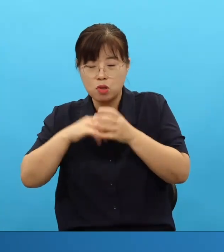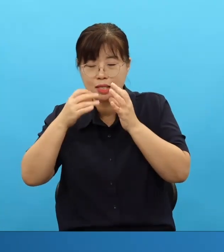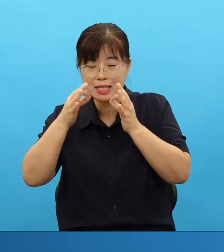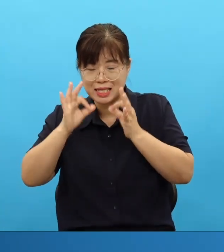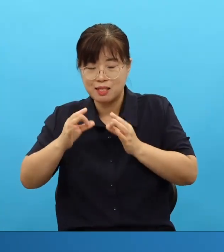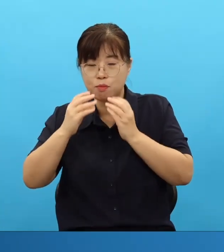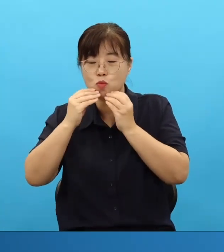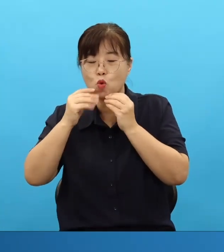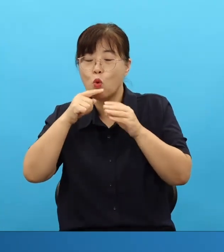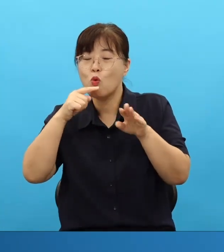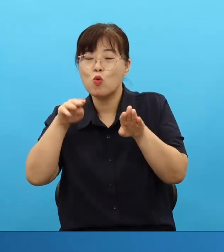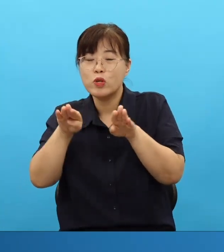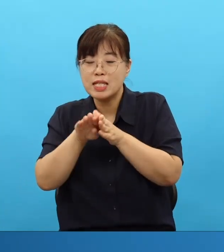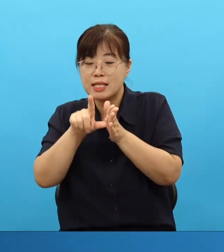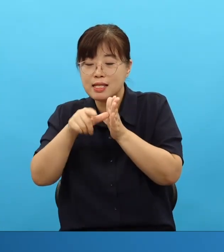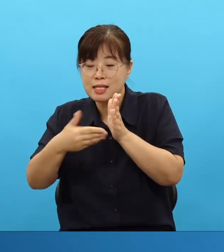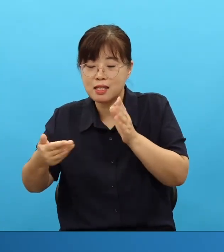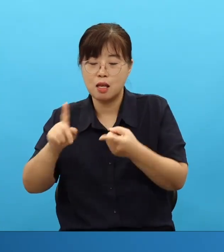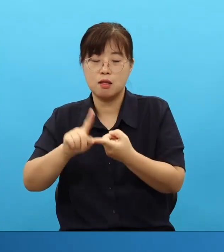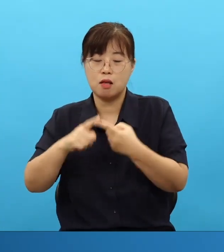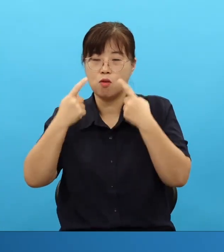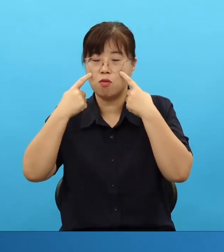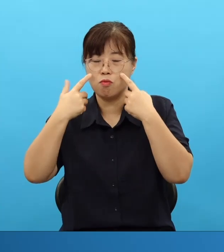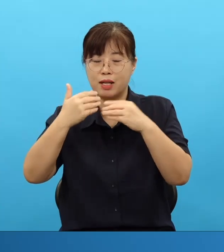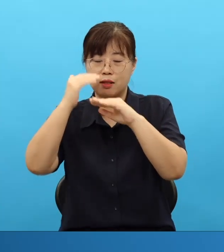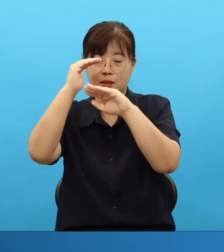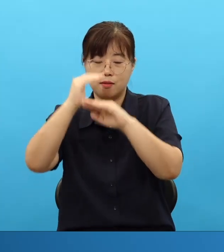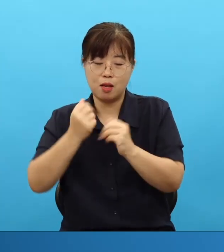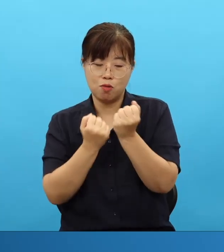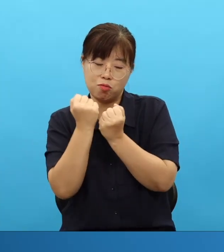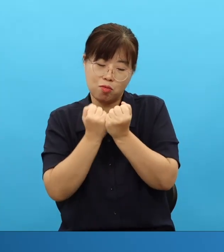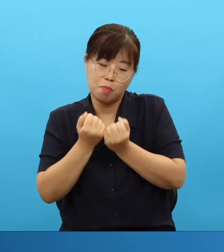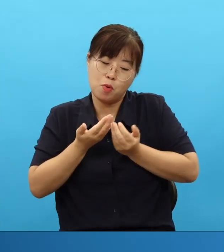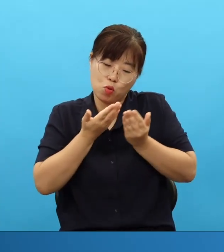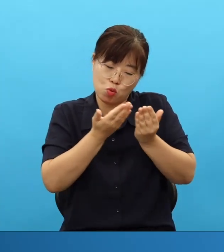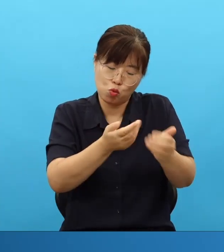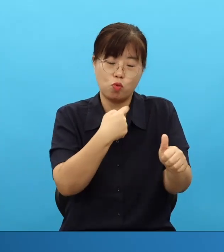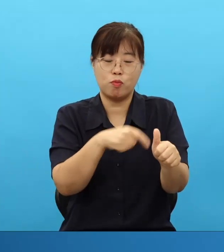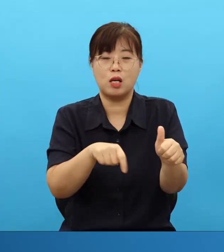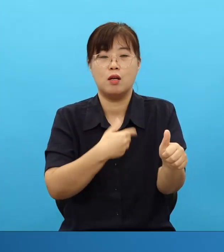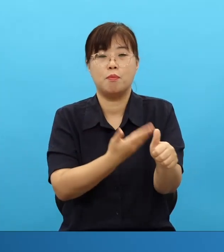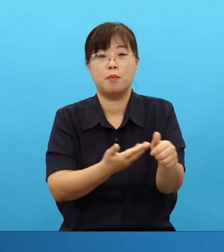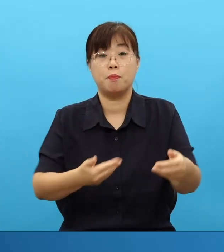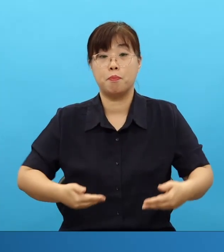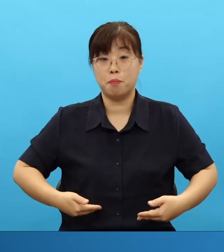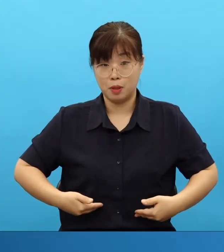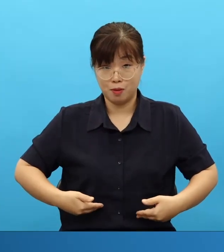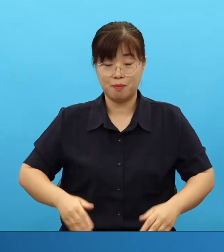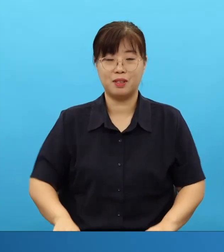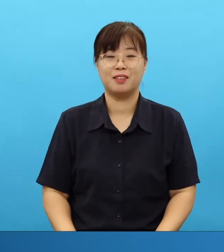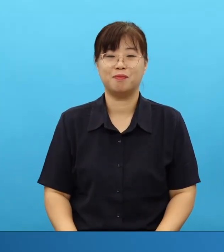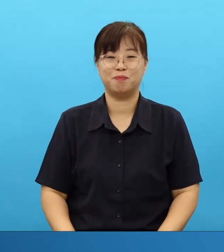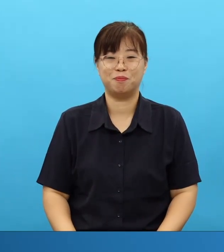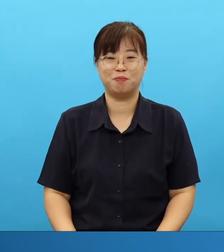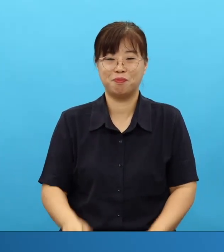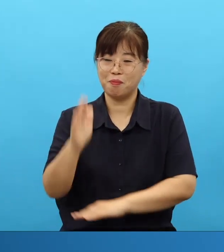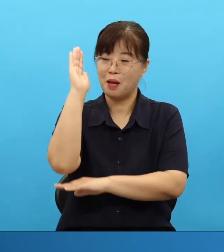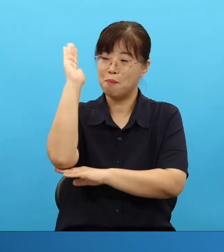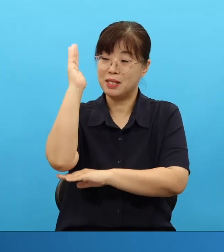겁니다 자 그렇다면 마지막 결론은 흩어진 제자들 가지고